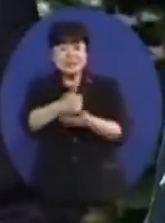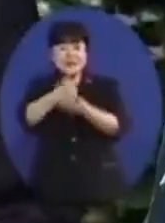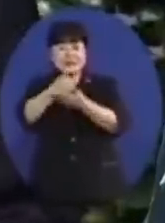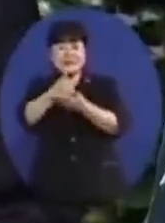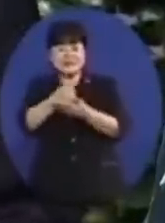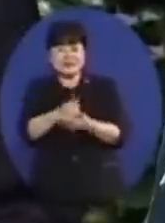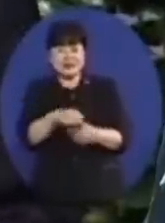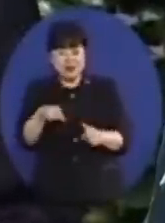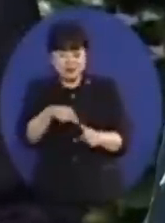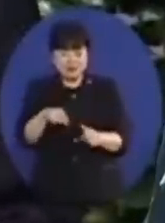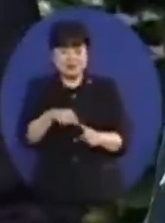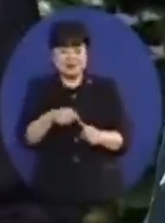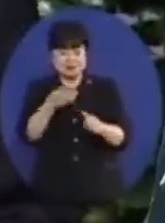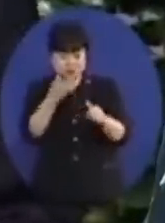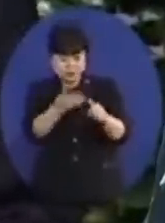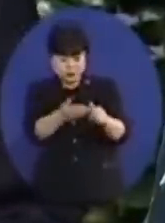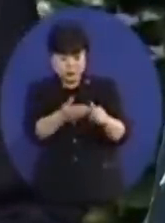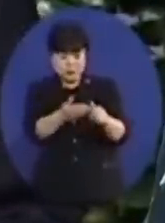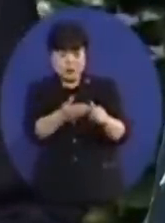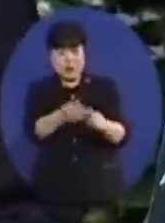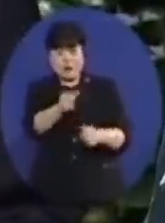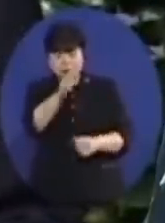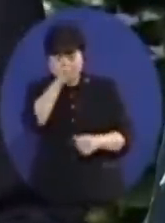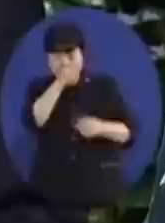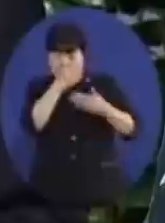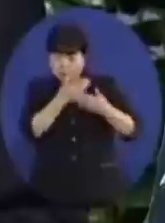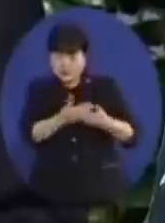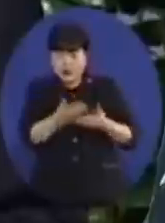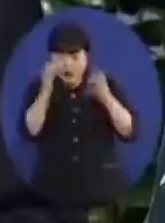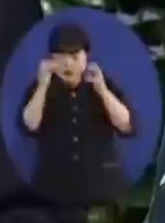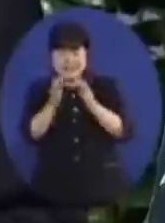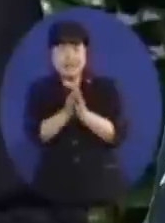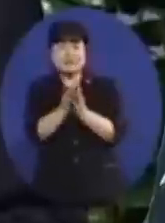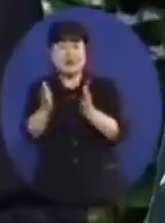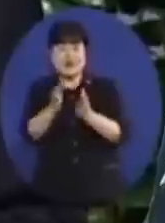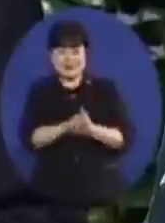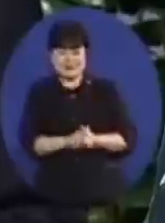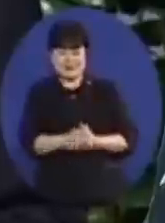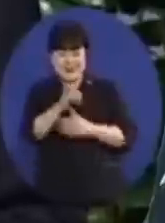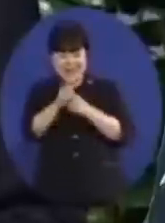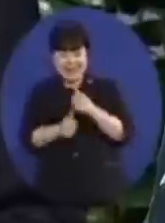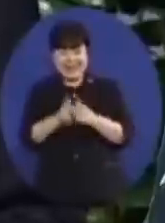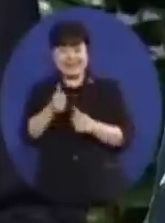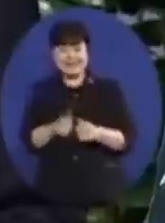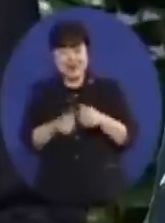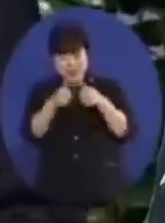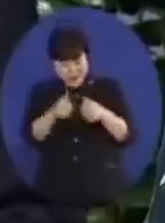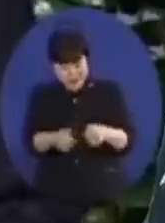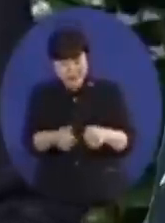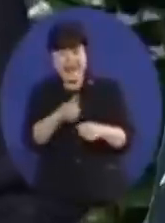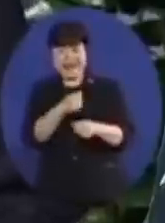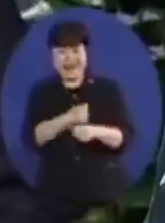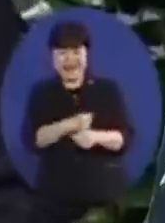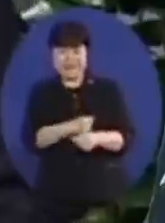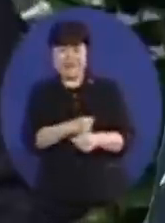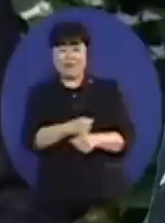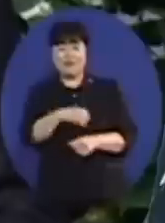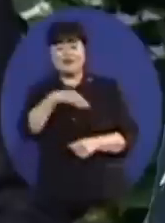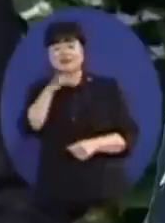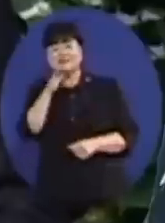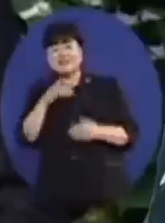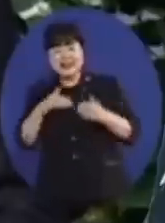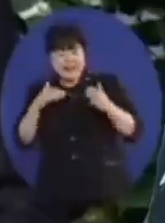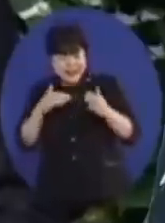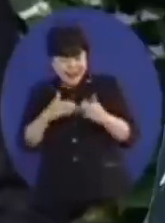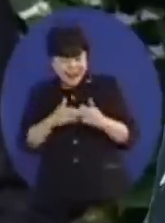숨기는 교육을 시키는 것이 굉장히 중요합니다 어릴 때부터 하나님을 경배하게 하면 나의 늙을